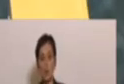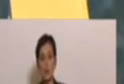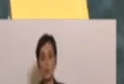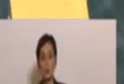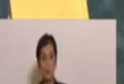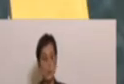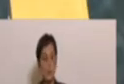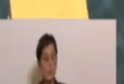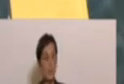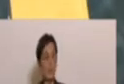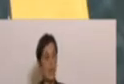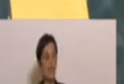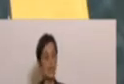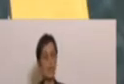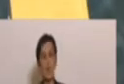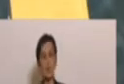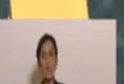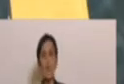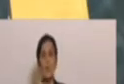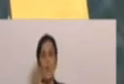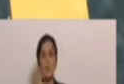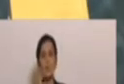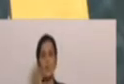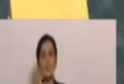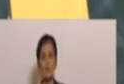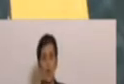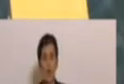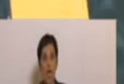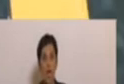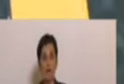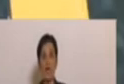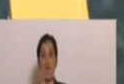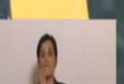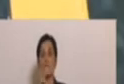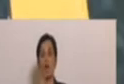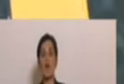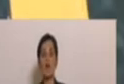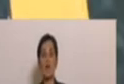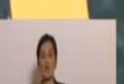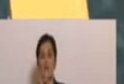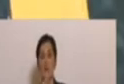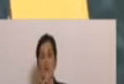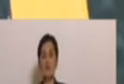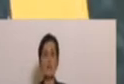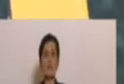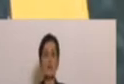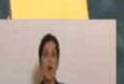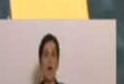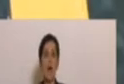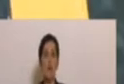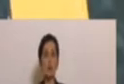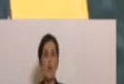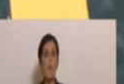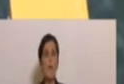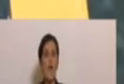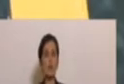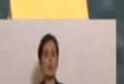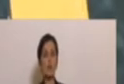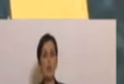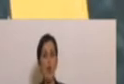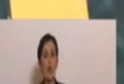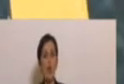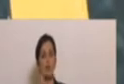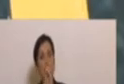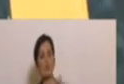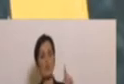Ekla isro khshirad mogismeniat da akhats dresats gashgerda titkos sakartvelos dges upro meti mokhalakhe toveps